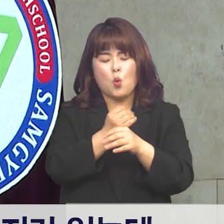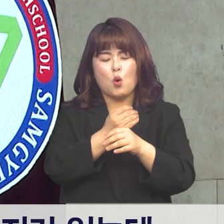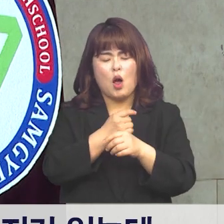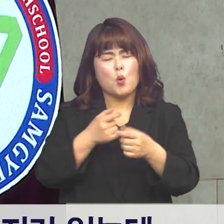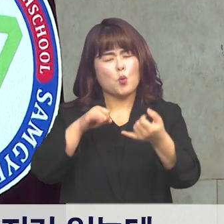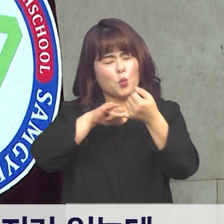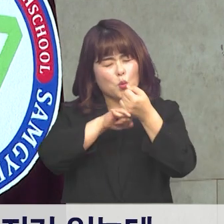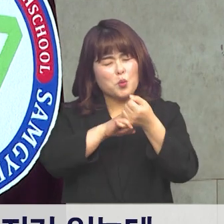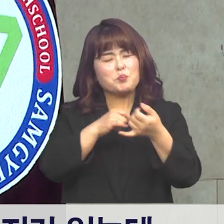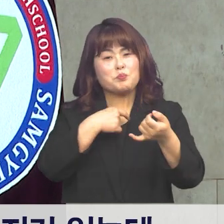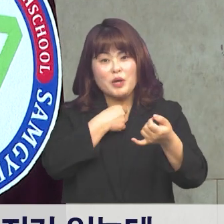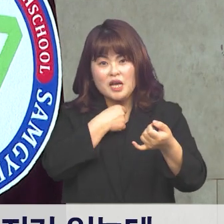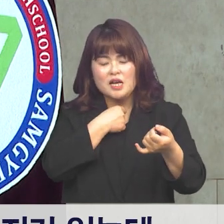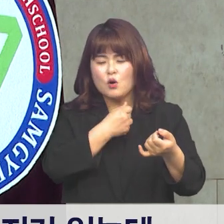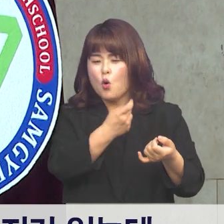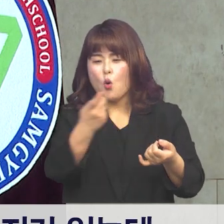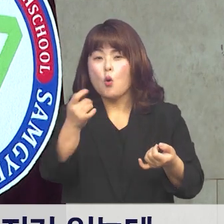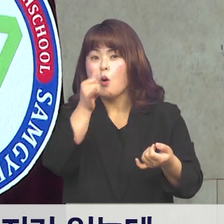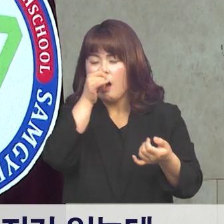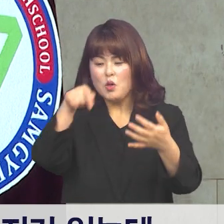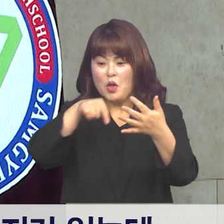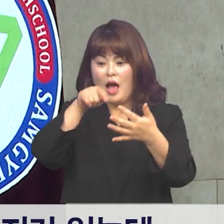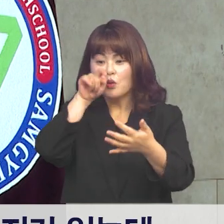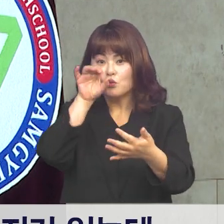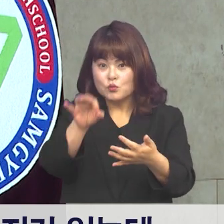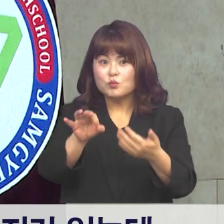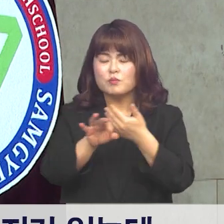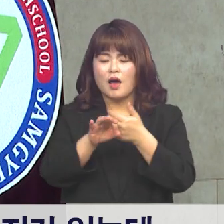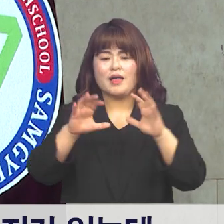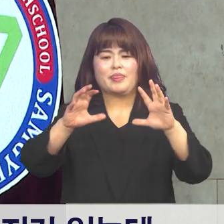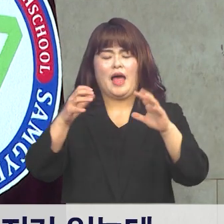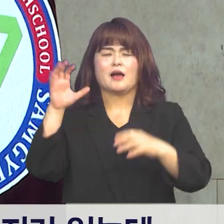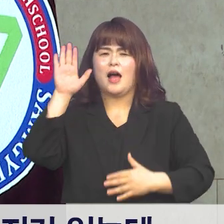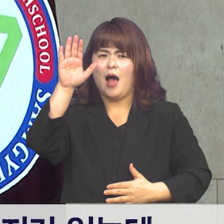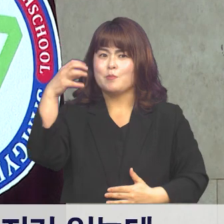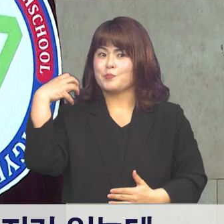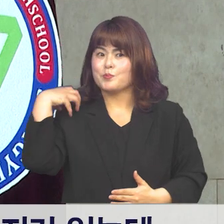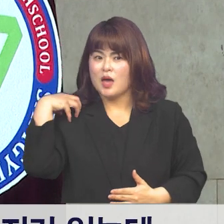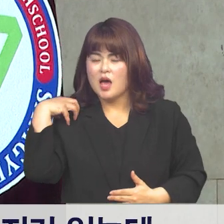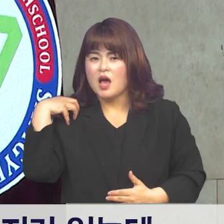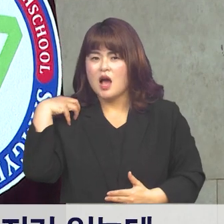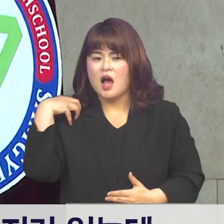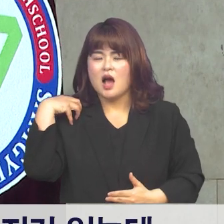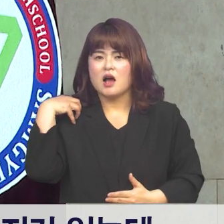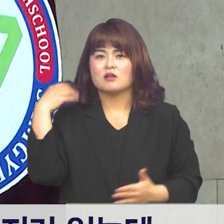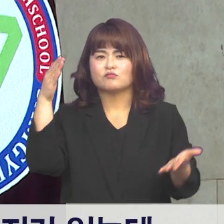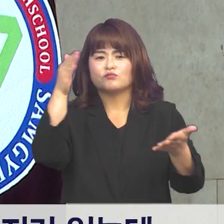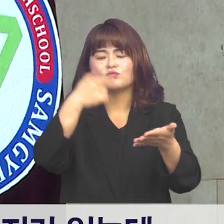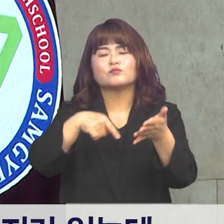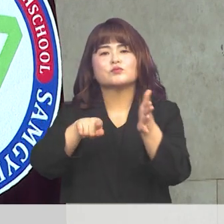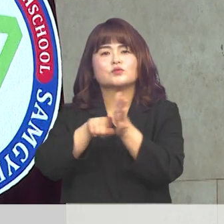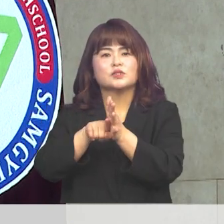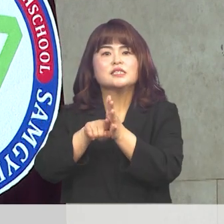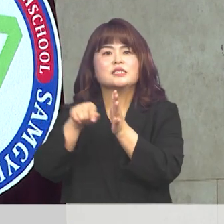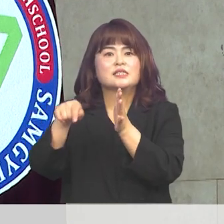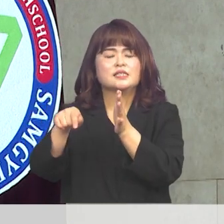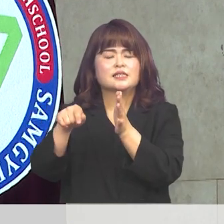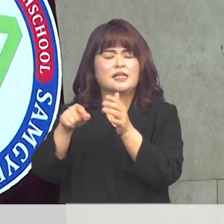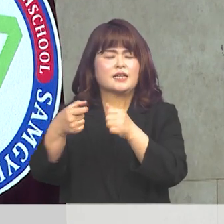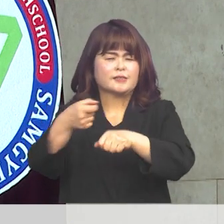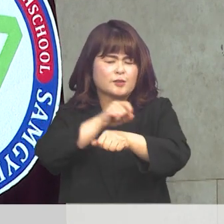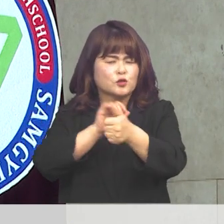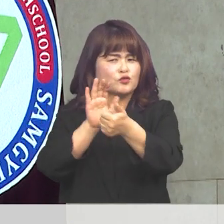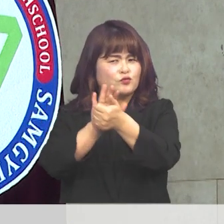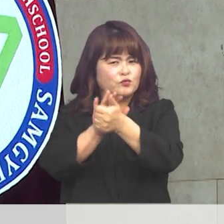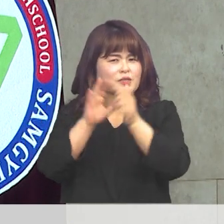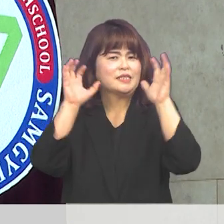해야 하겠다는 게 몇 가지가 있는데 그 중에 하나가 이 나라를 짊어지고 또 용인을 발전시키는 우리